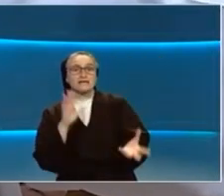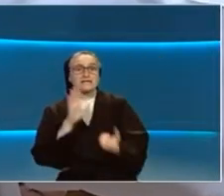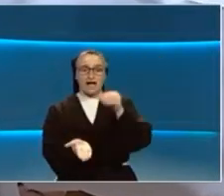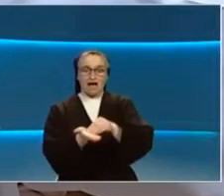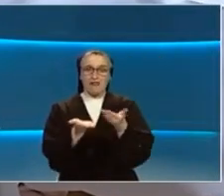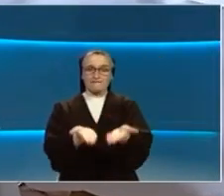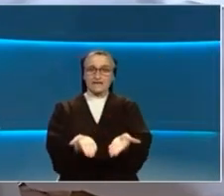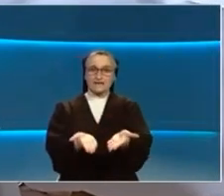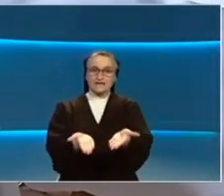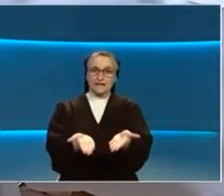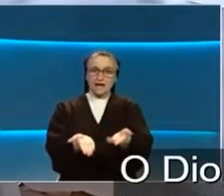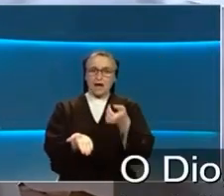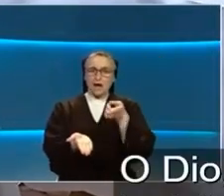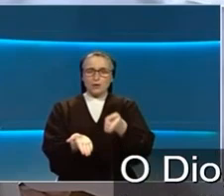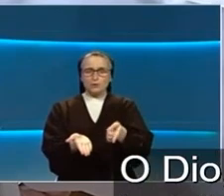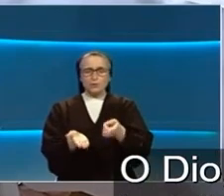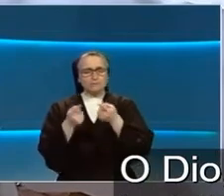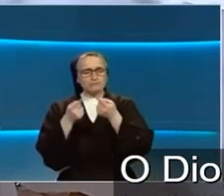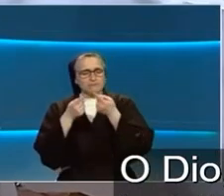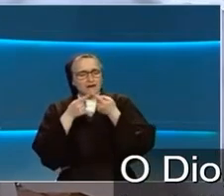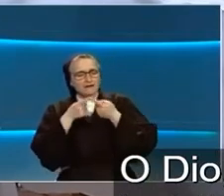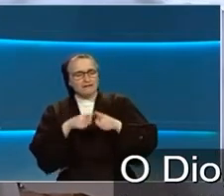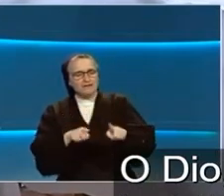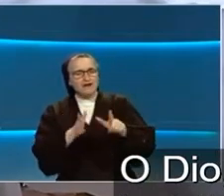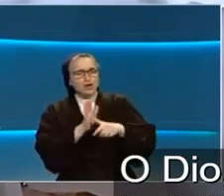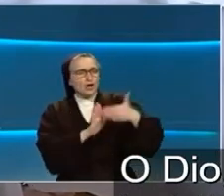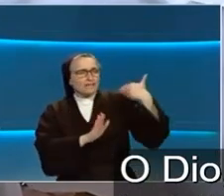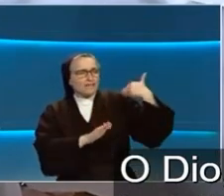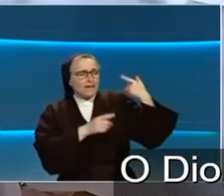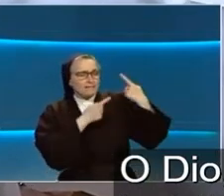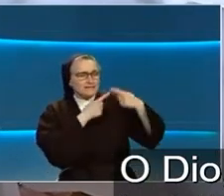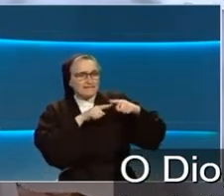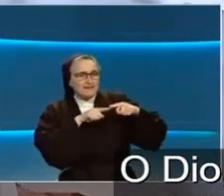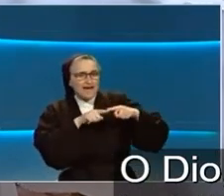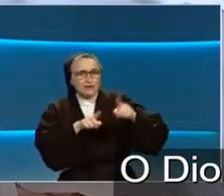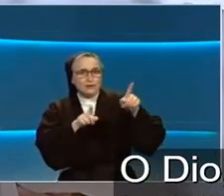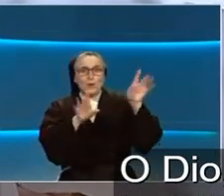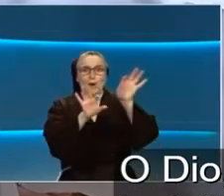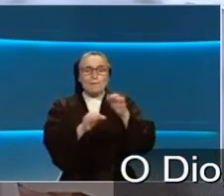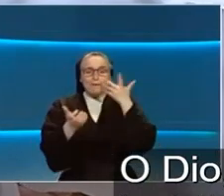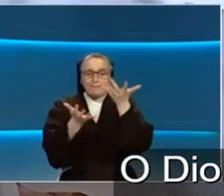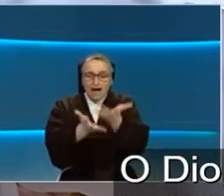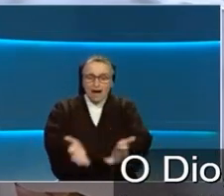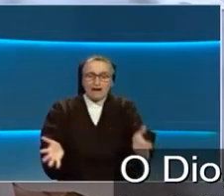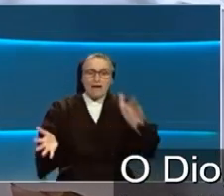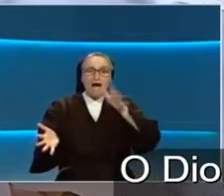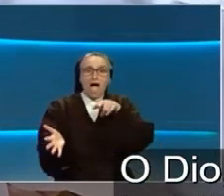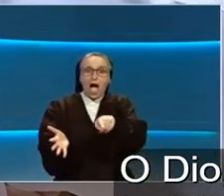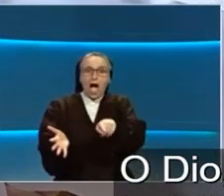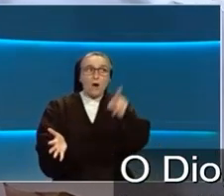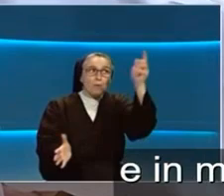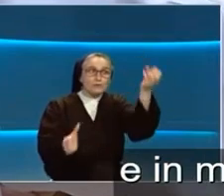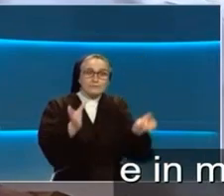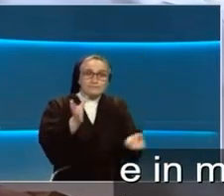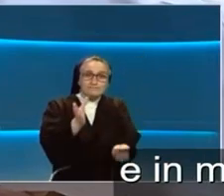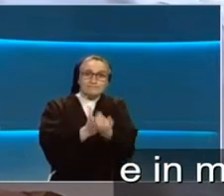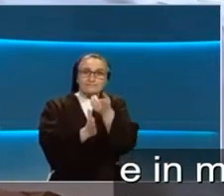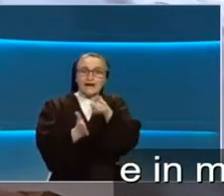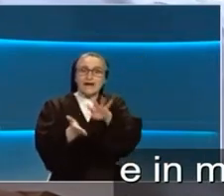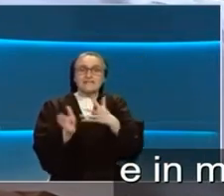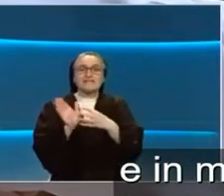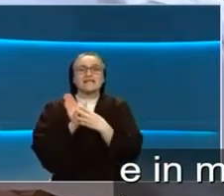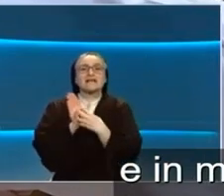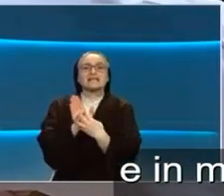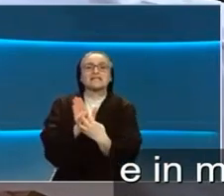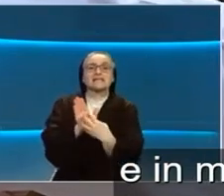e in molti modi, attraverso i tempi, hai preparato l'acqua, tua creatura, a essere